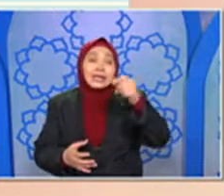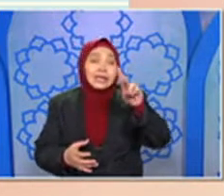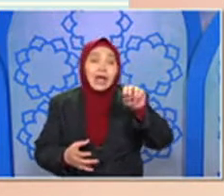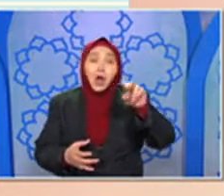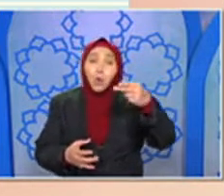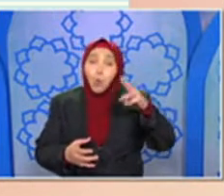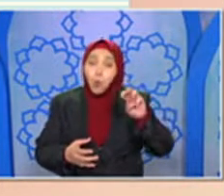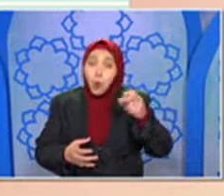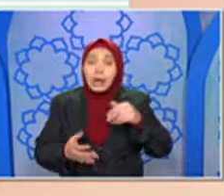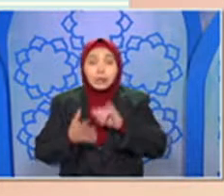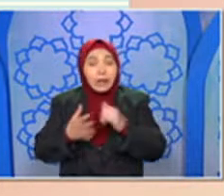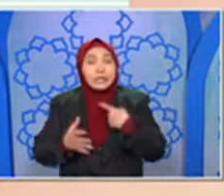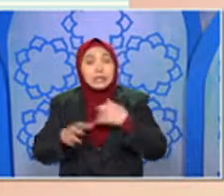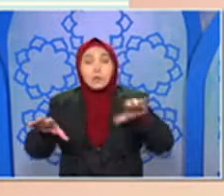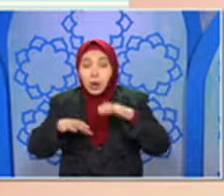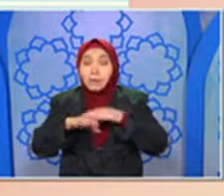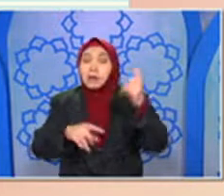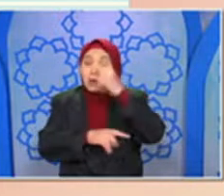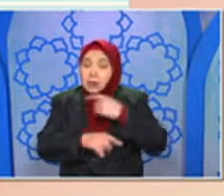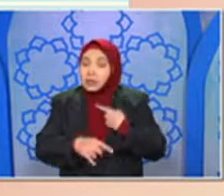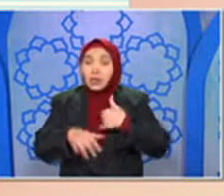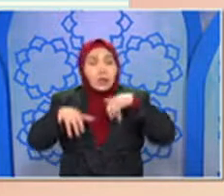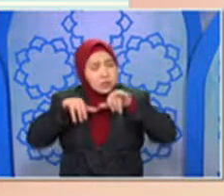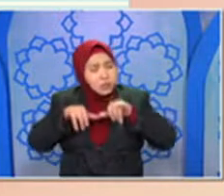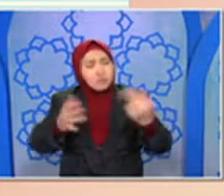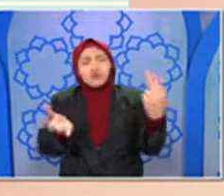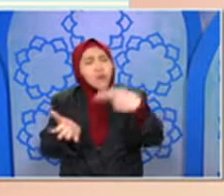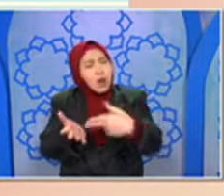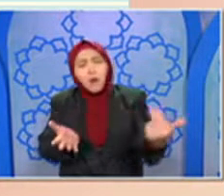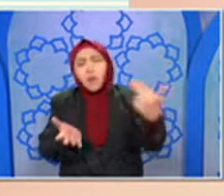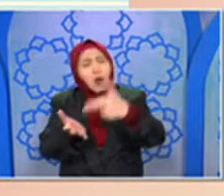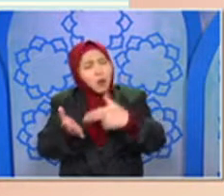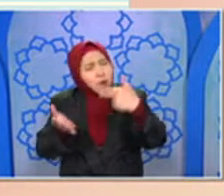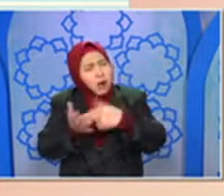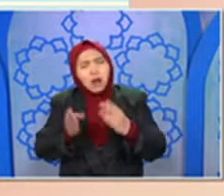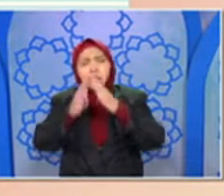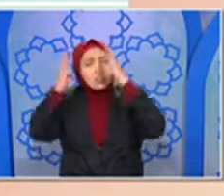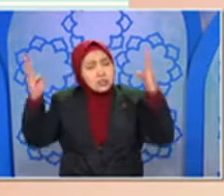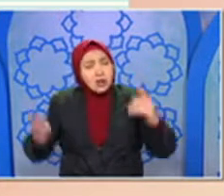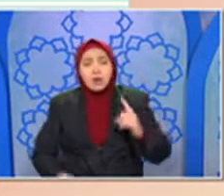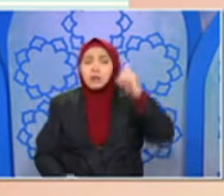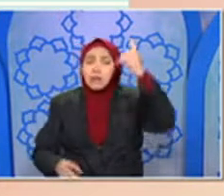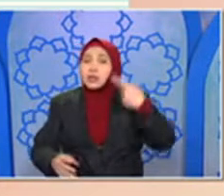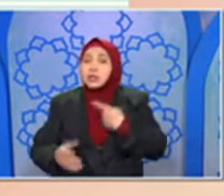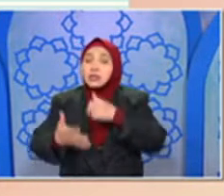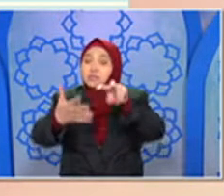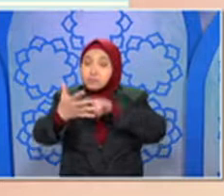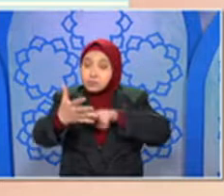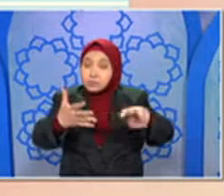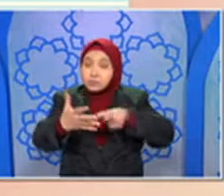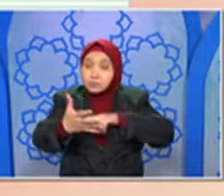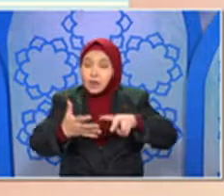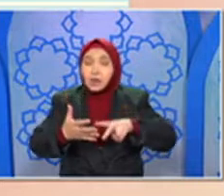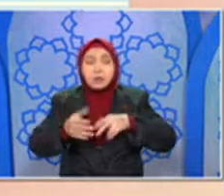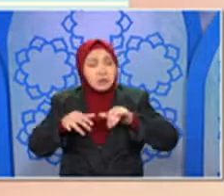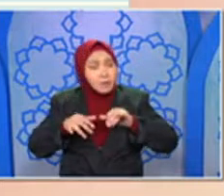Itulah yang kita buat pada hari ini dan terus kita akan ulang-ulang kebesaran-kebesaran Allah kita baca dan kemudian kita cuba